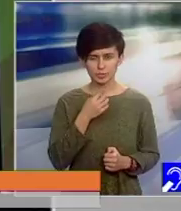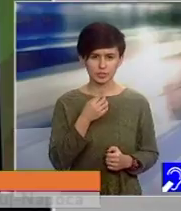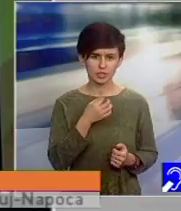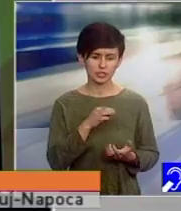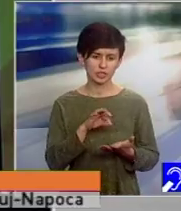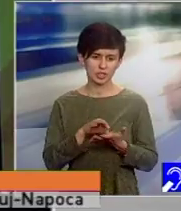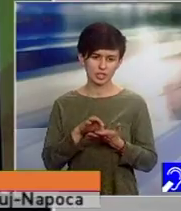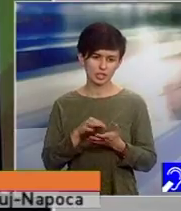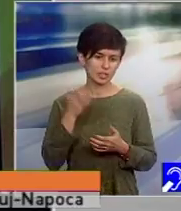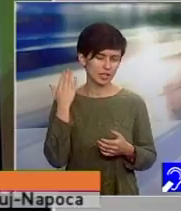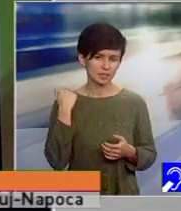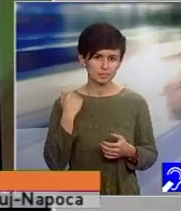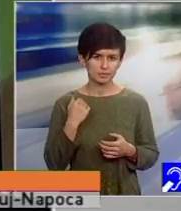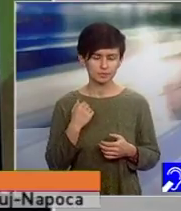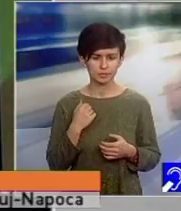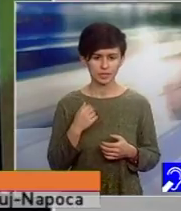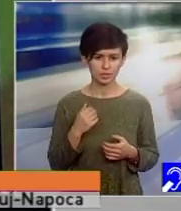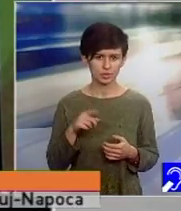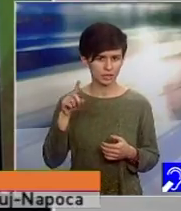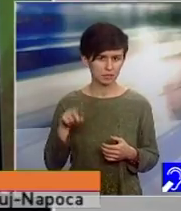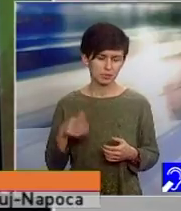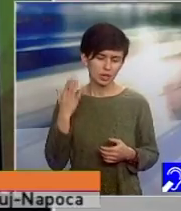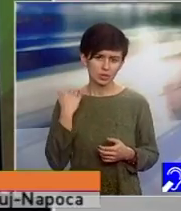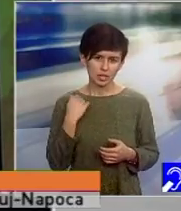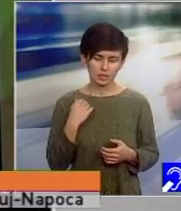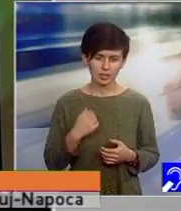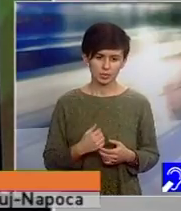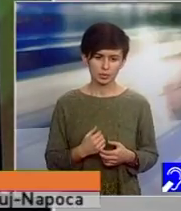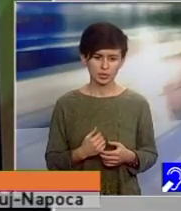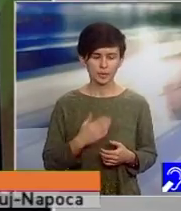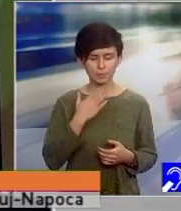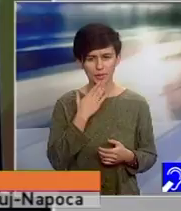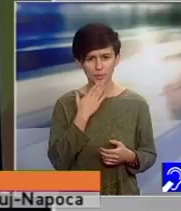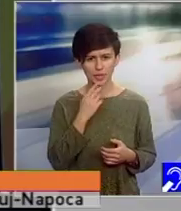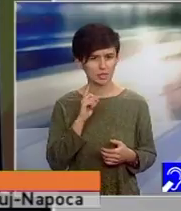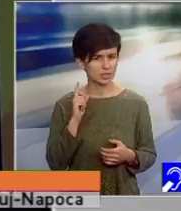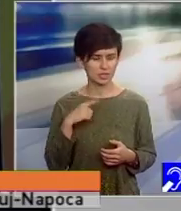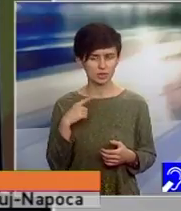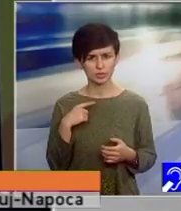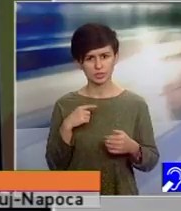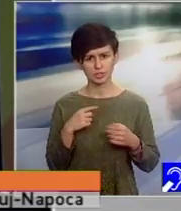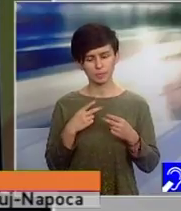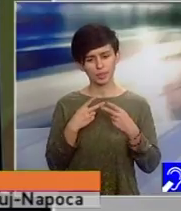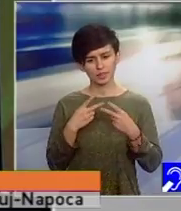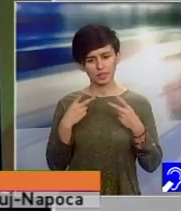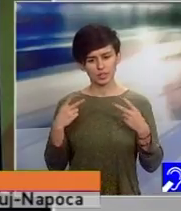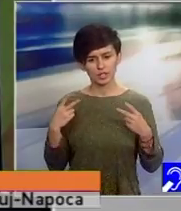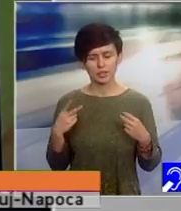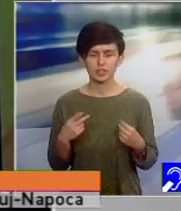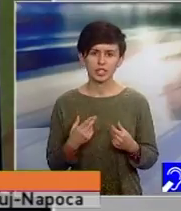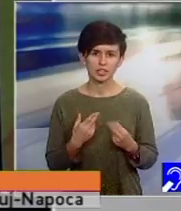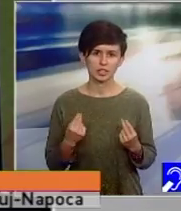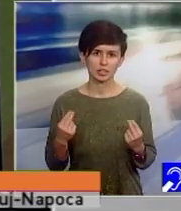miercuri era, uite-te că mi-amintesc. Sigur, din păcate, nu sunt puse în evidență